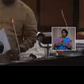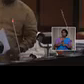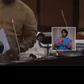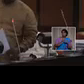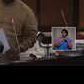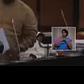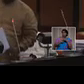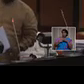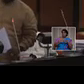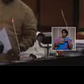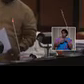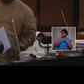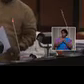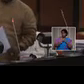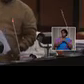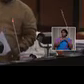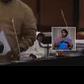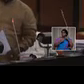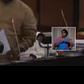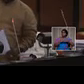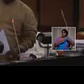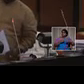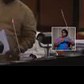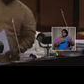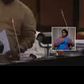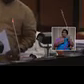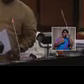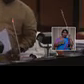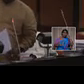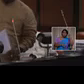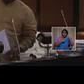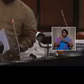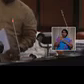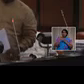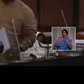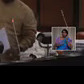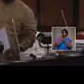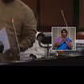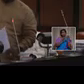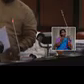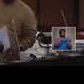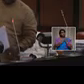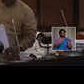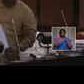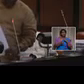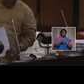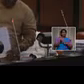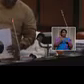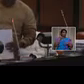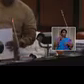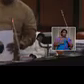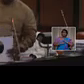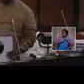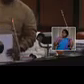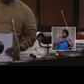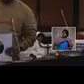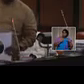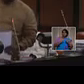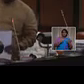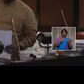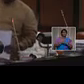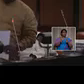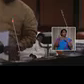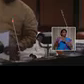ரீதியாகவும் போராடி இன்று ஒரு ஜனநாயக போராட்டத்திலே இருக்கின்றார்கள். ஆனால் பண்டா செல்வா ஒப்பந்தம் ஒன்று நடைபெறும்